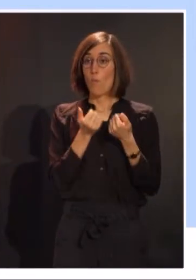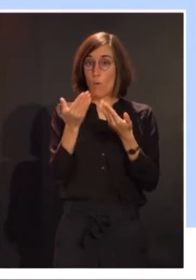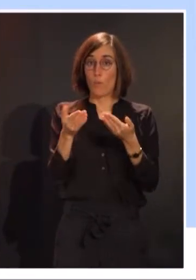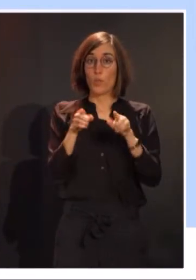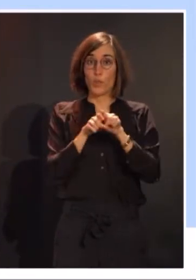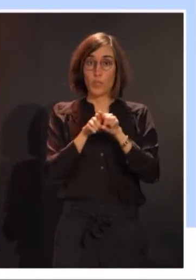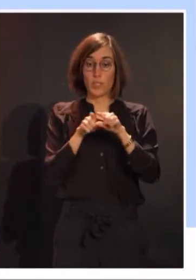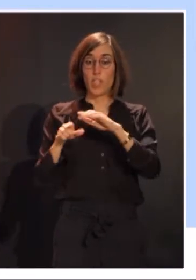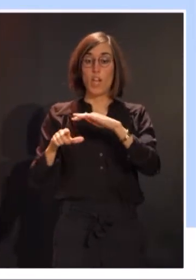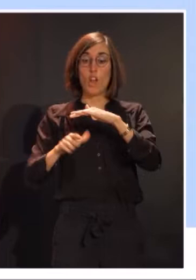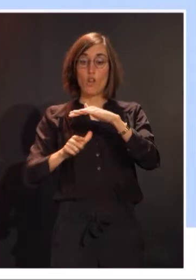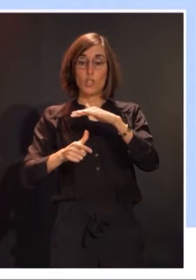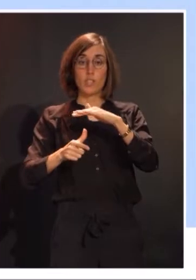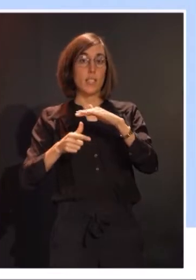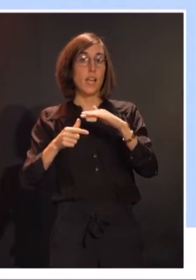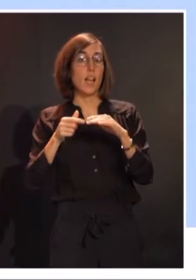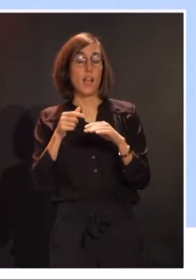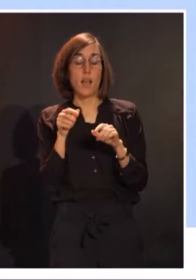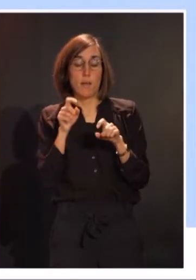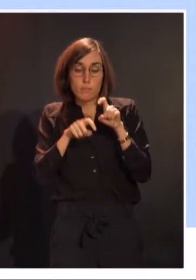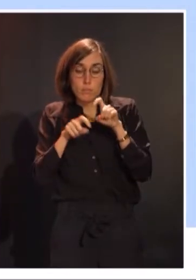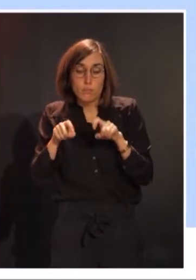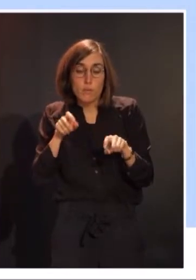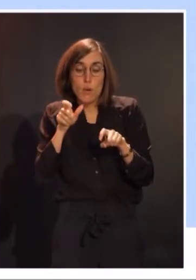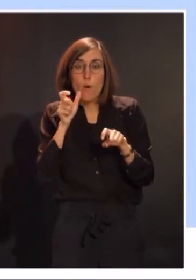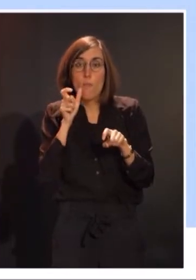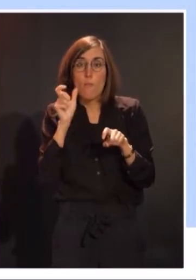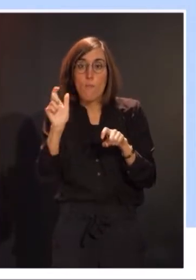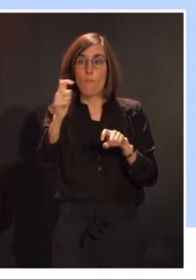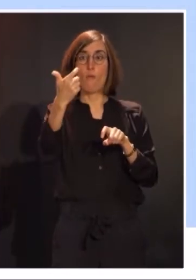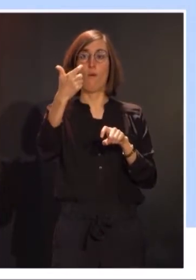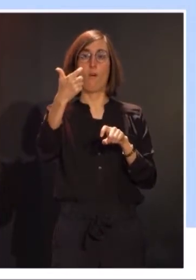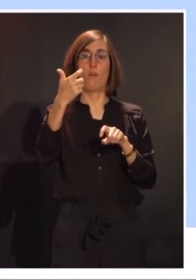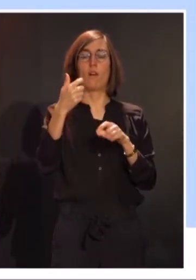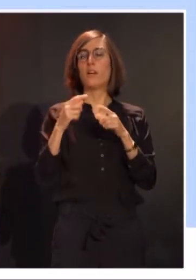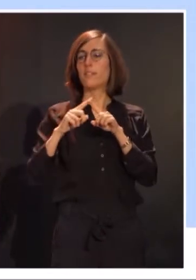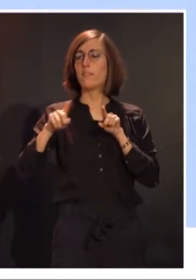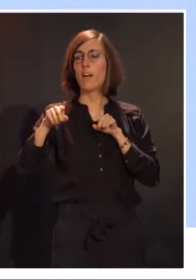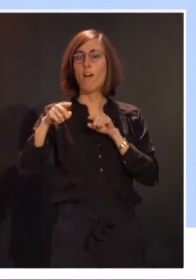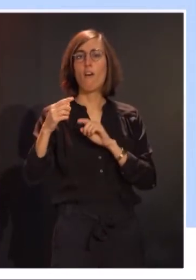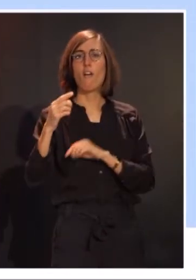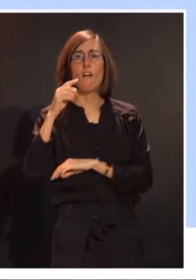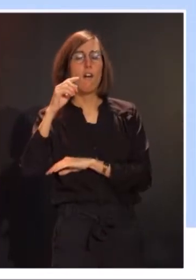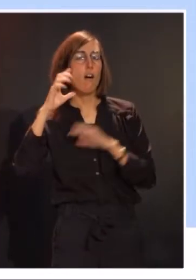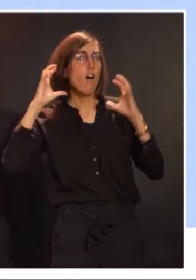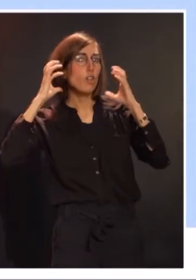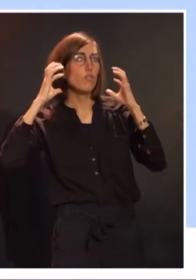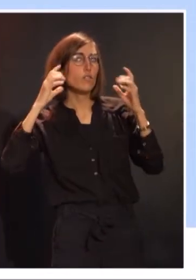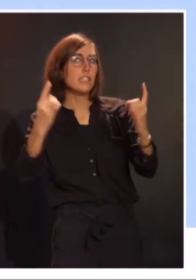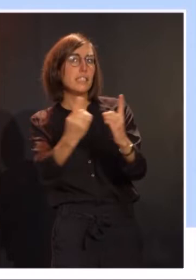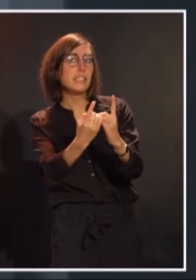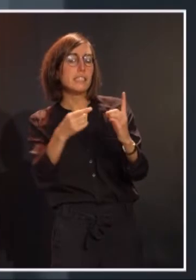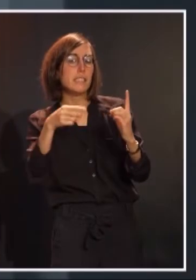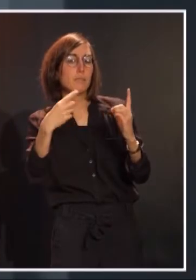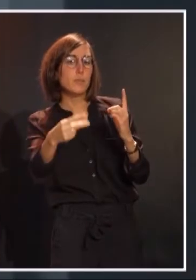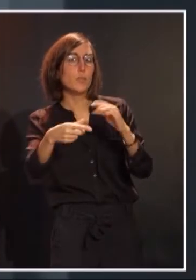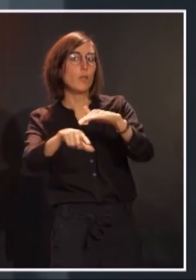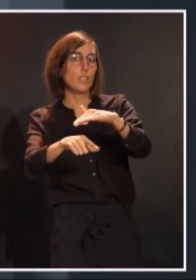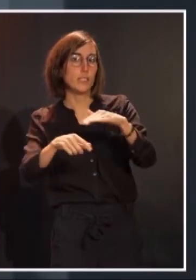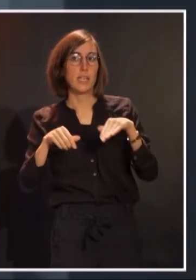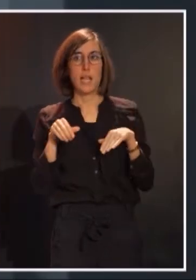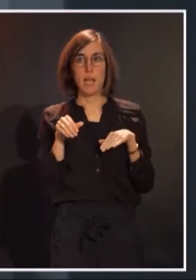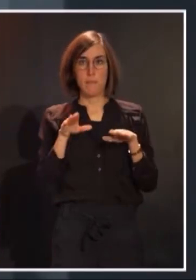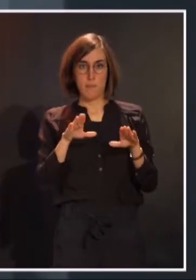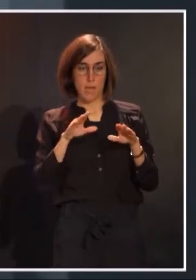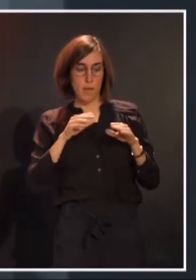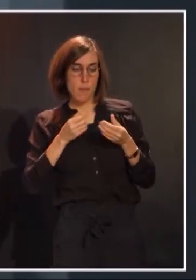qu'il avait utilisé avec l'orthophoniste, mais on s'est laissé un temps d'essai en classe avant de faire soit une demande de financement,